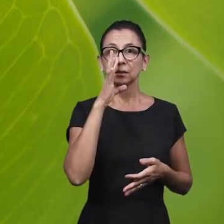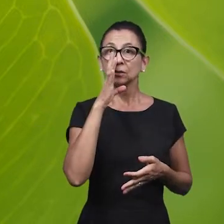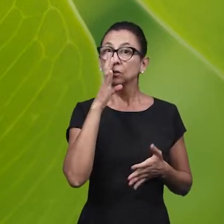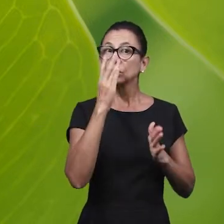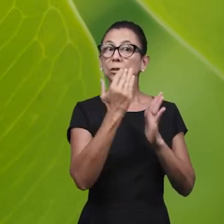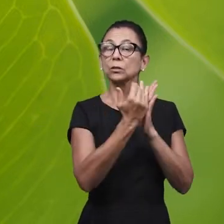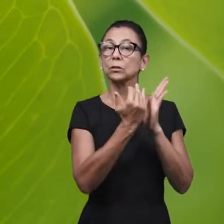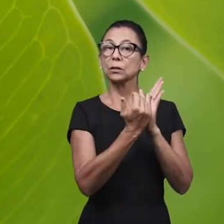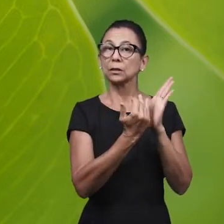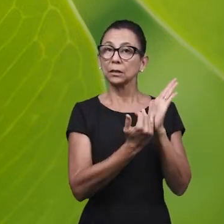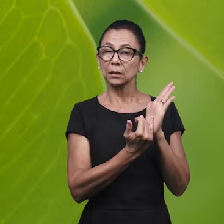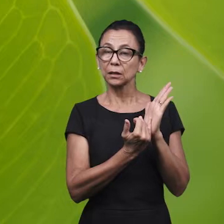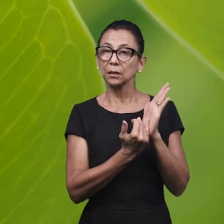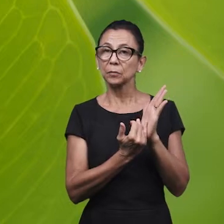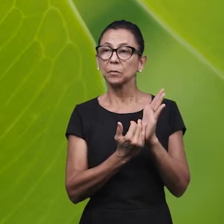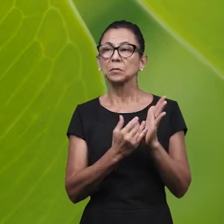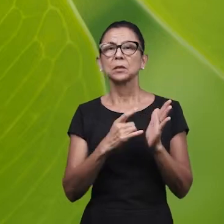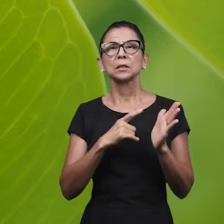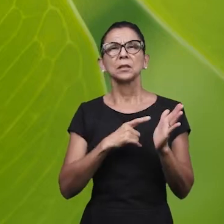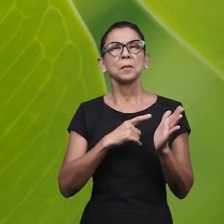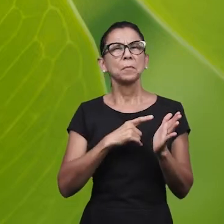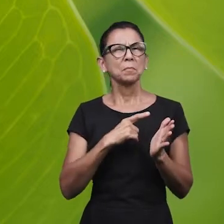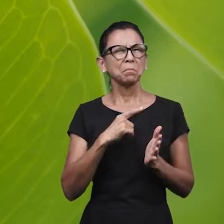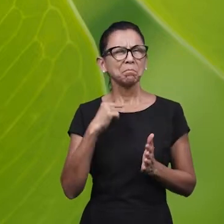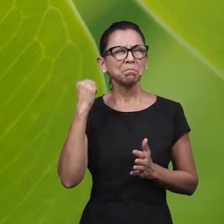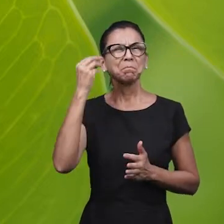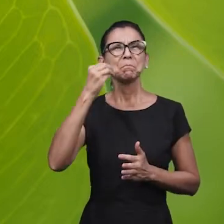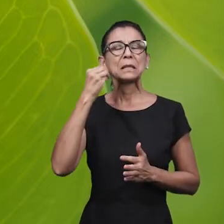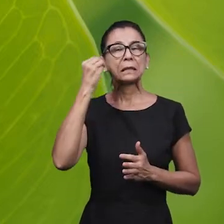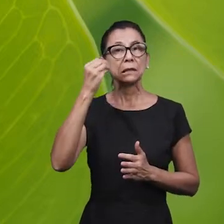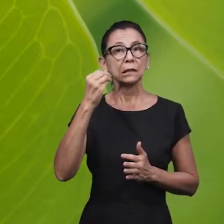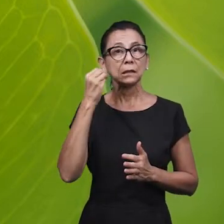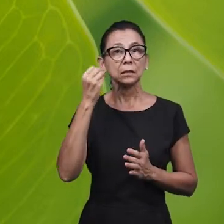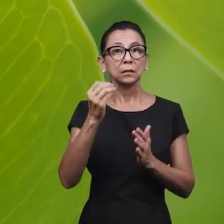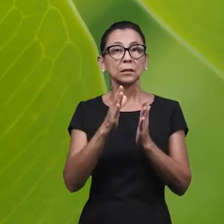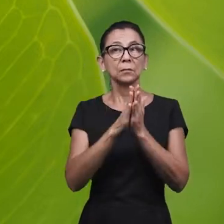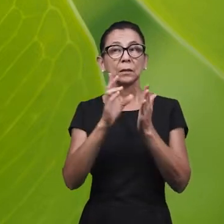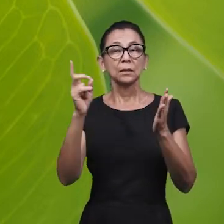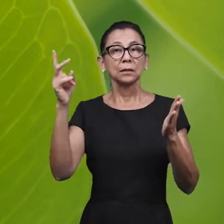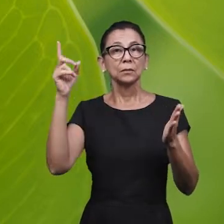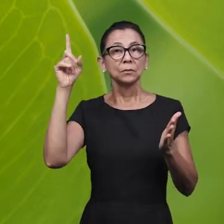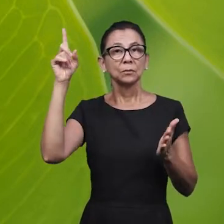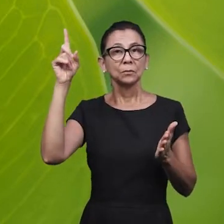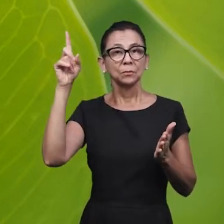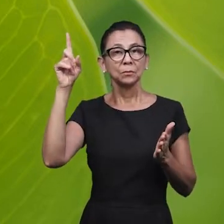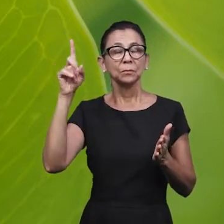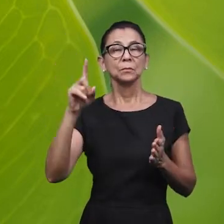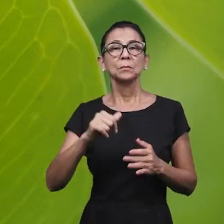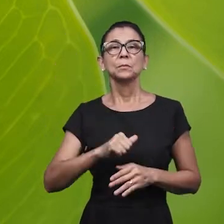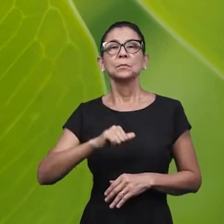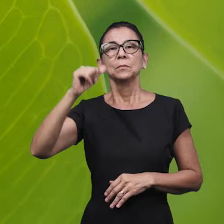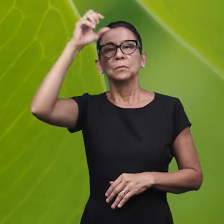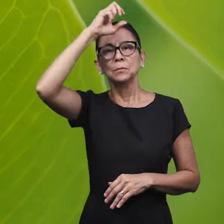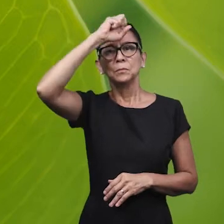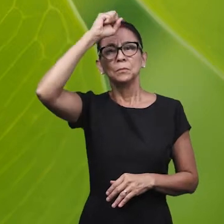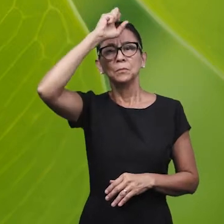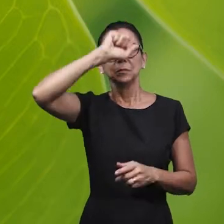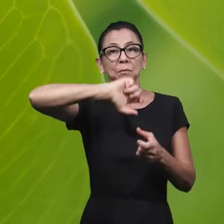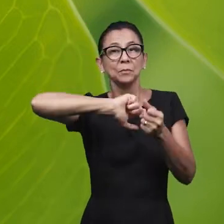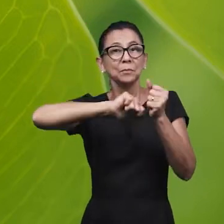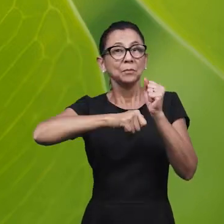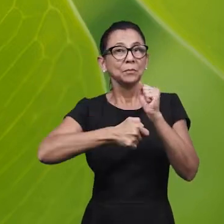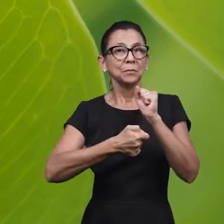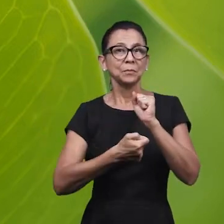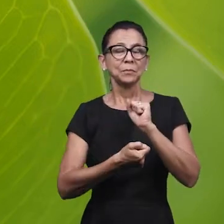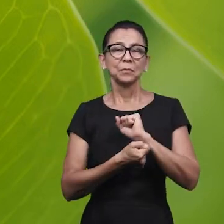grandes expériences dans la révélation de la parole du Seigneur. Nous avons appris beaucoup sur les mystères